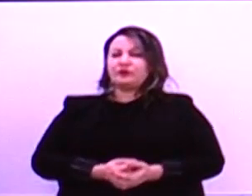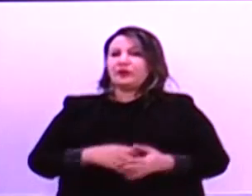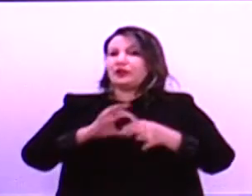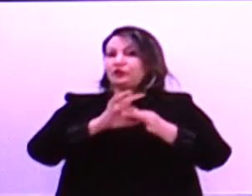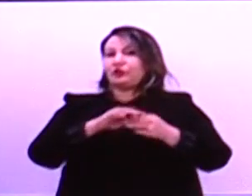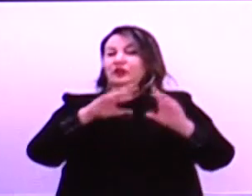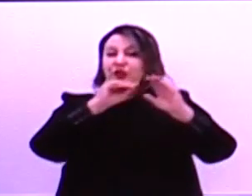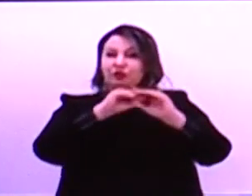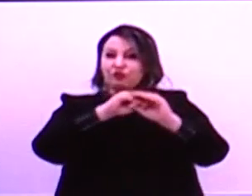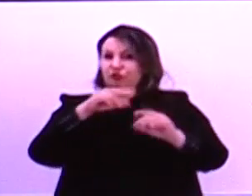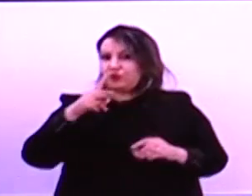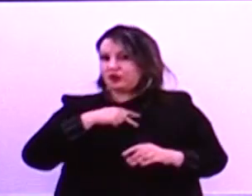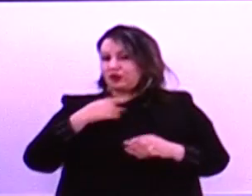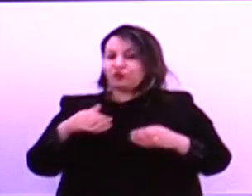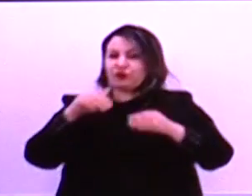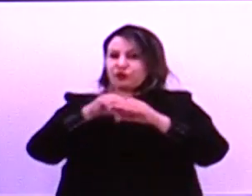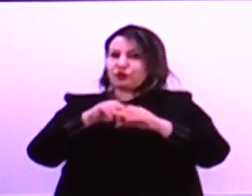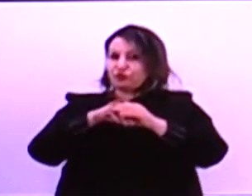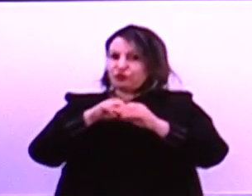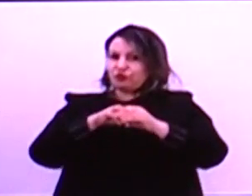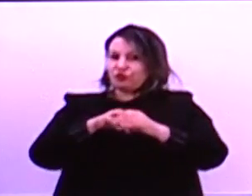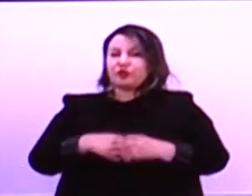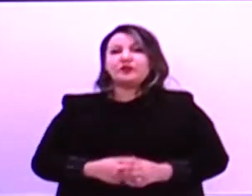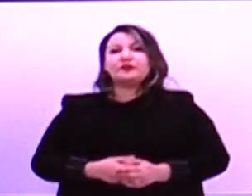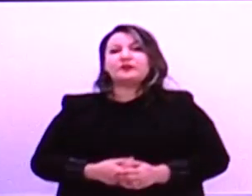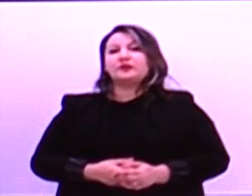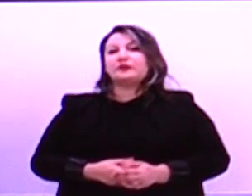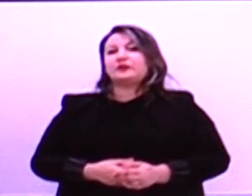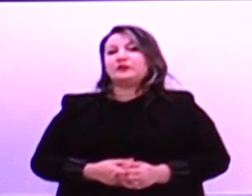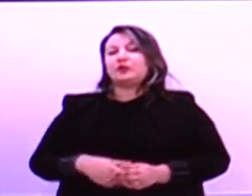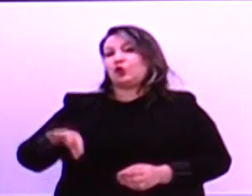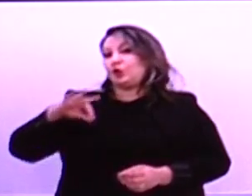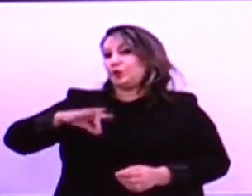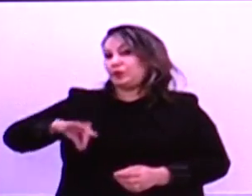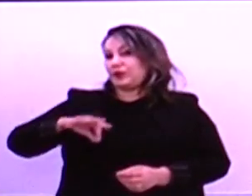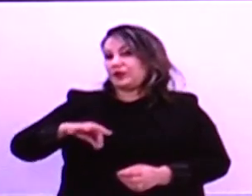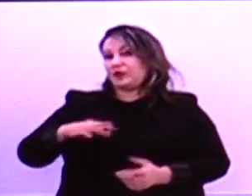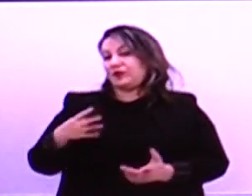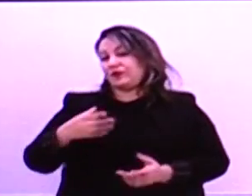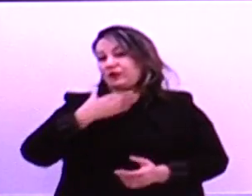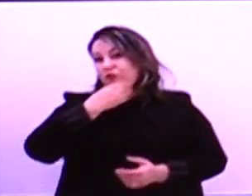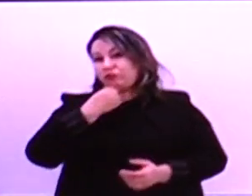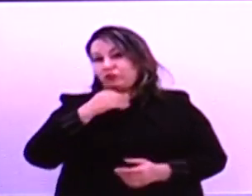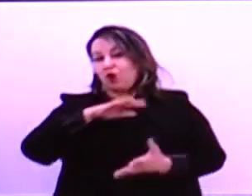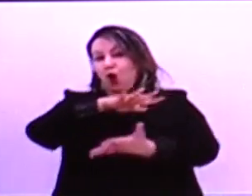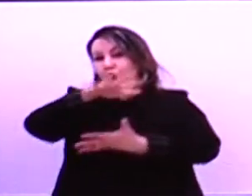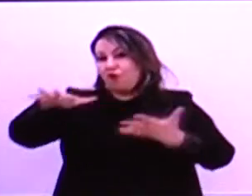اقتصادنا بالدخول الا الاشياء التي تكون صالحه للبيئه. وشكرا سيدي الرئيس.